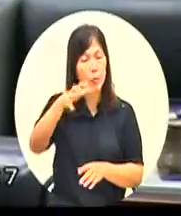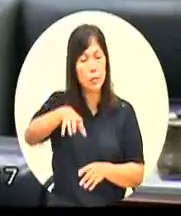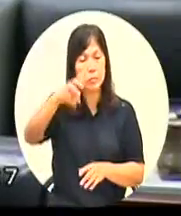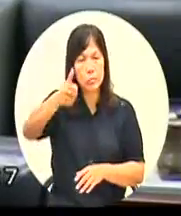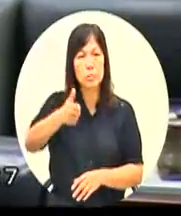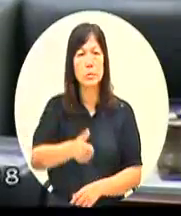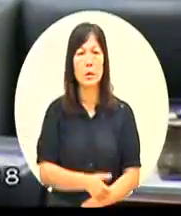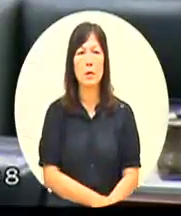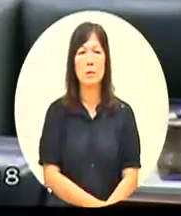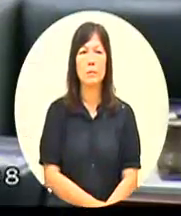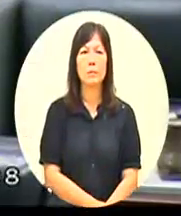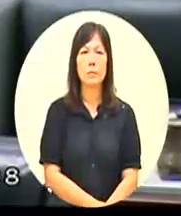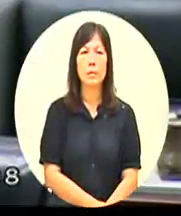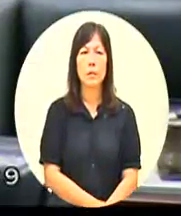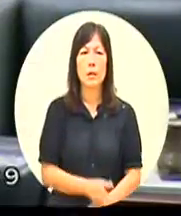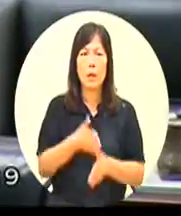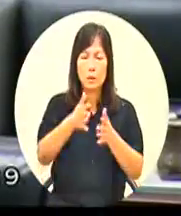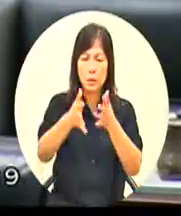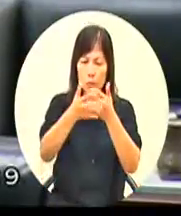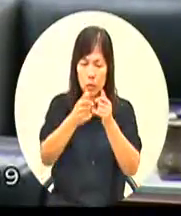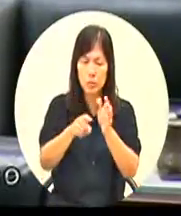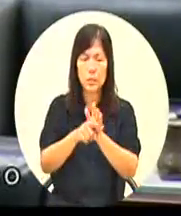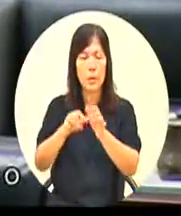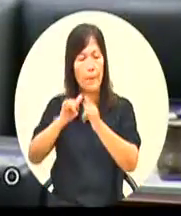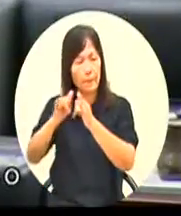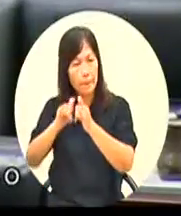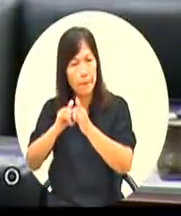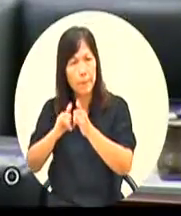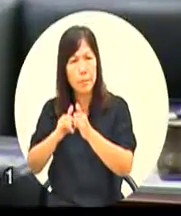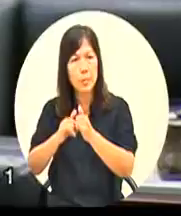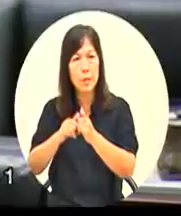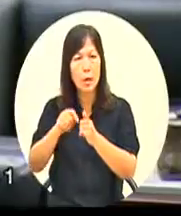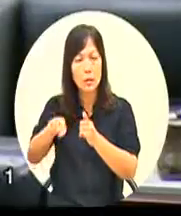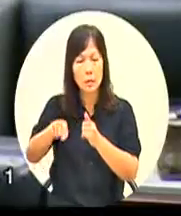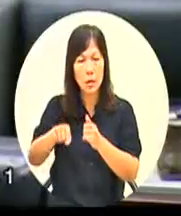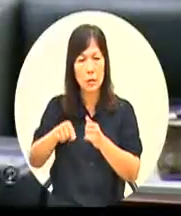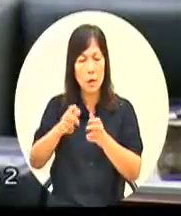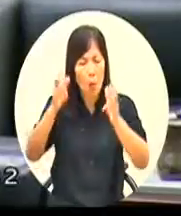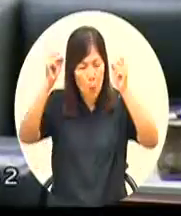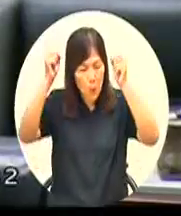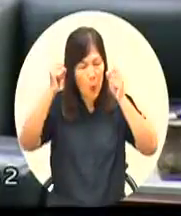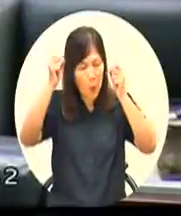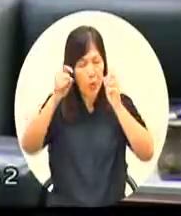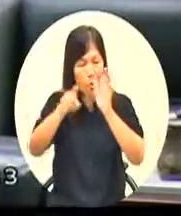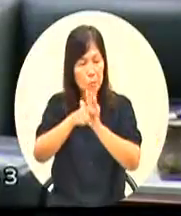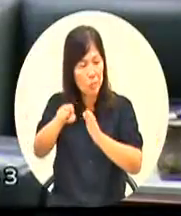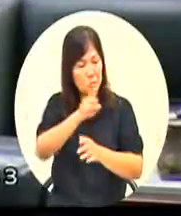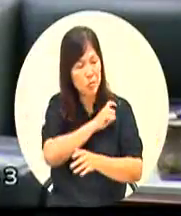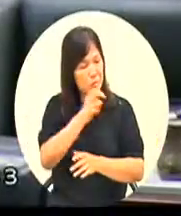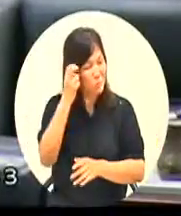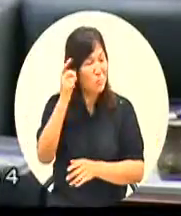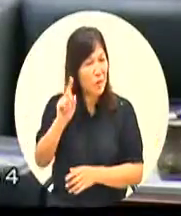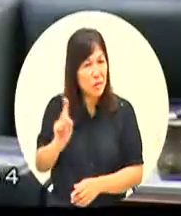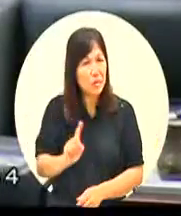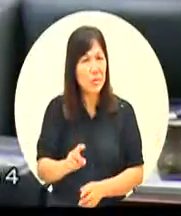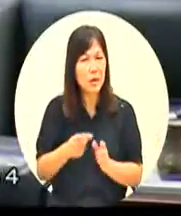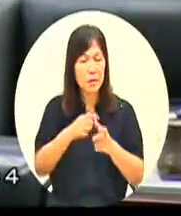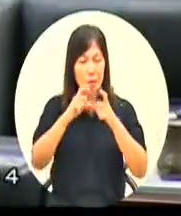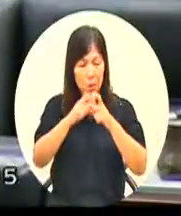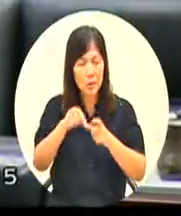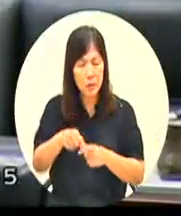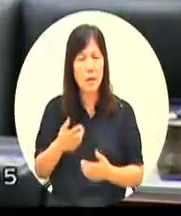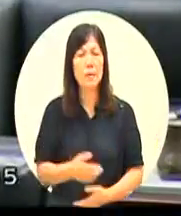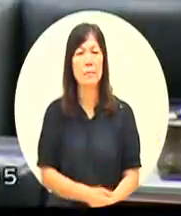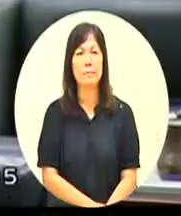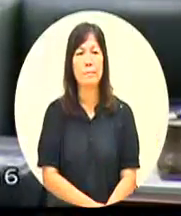哈，针对这个学生还有民众。像这种在这个地方在运动，你的观感如何？你先回答本席这个问